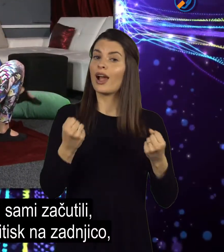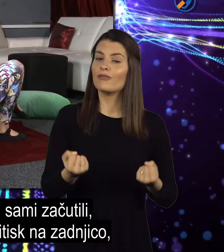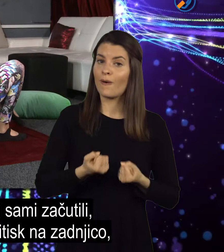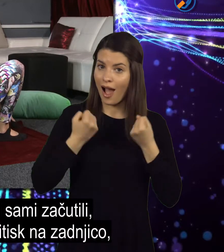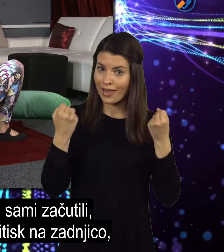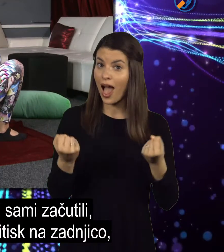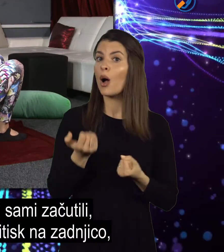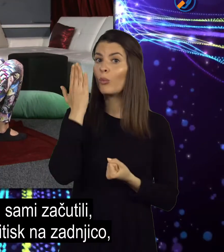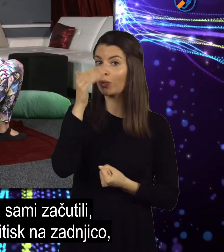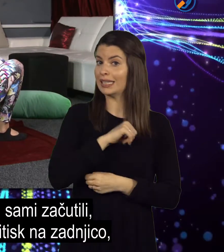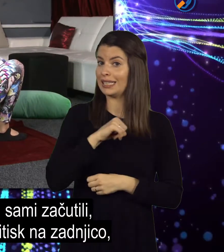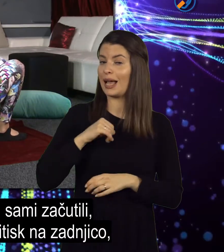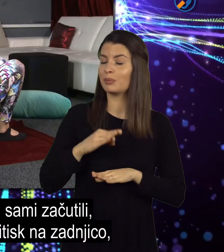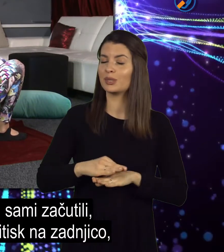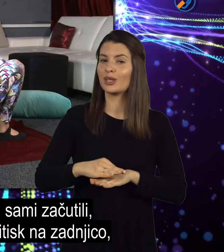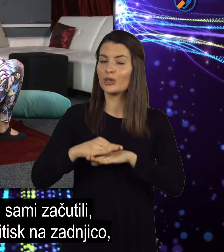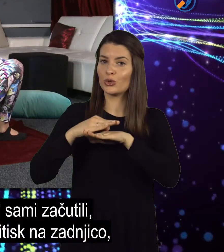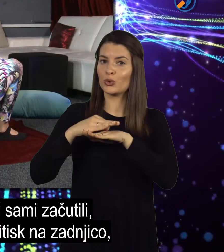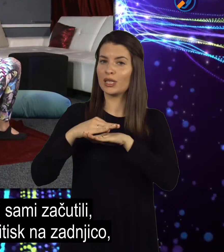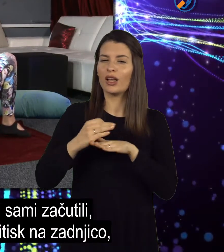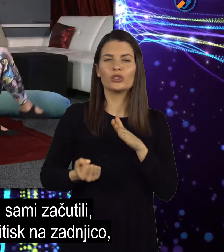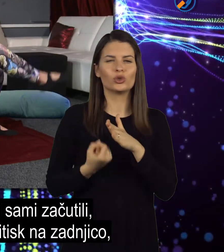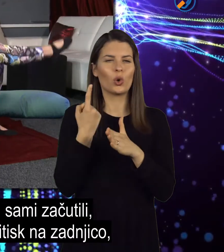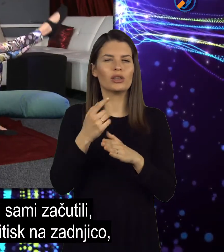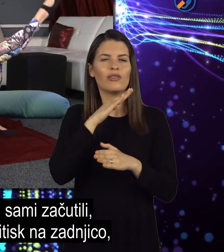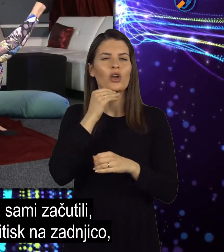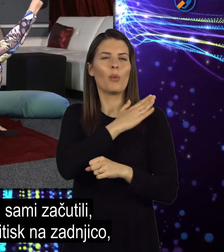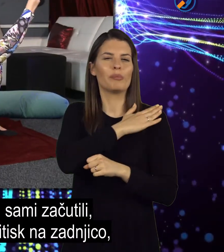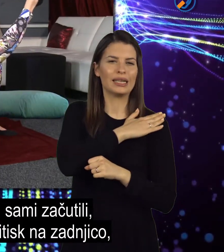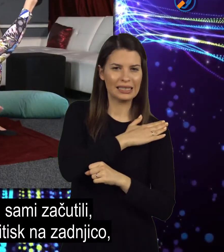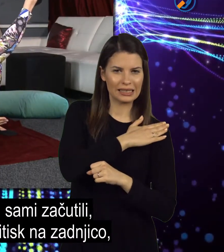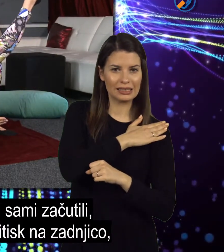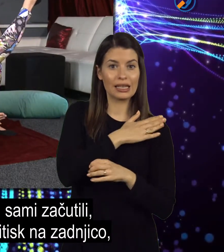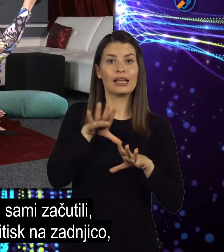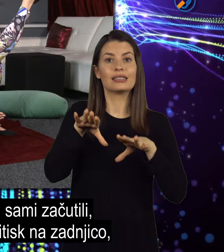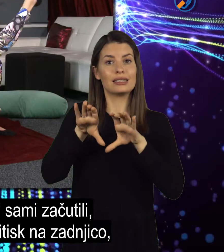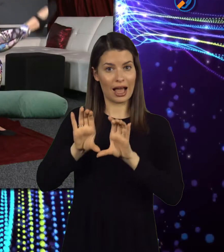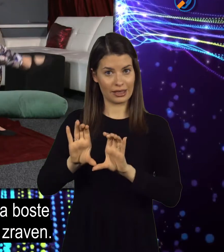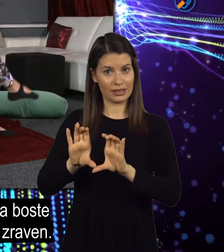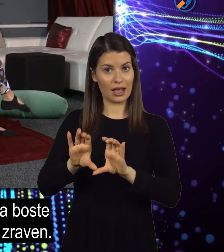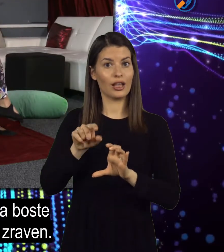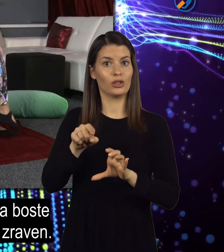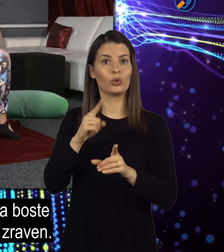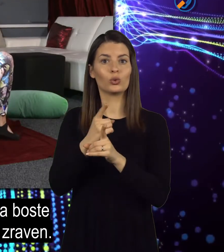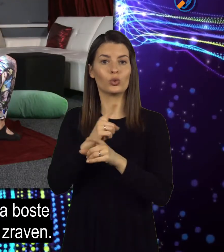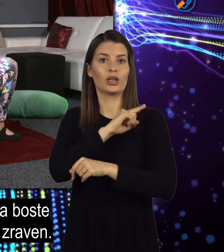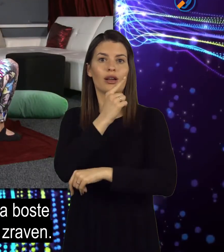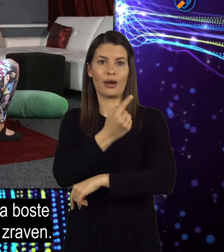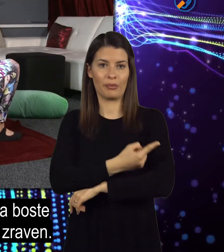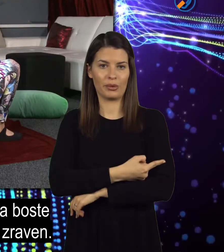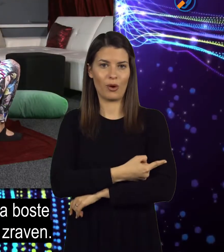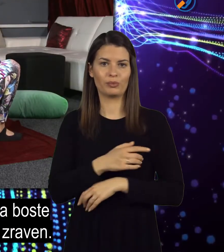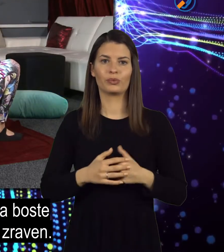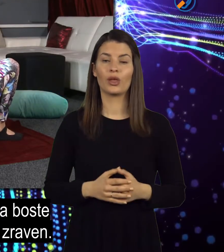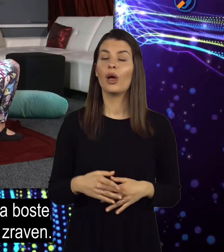Pri tej vaji boste tudi sami začutili, da se zgodi izjemen pritisk na zadnjico, kar pomeni, da boste tudi njo okrepili